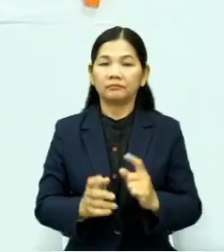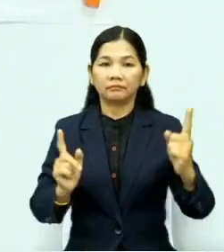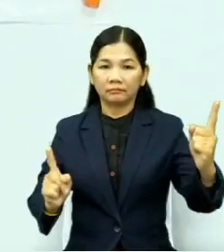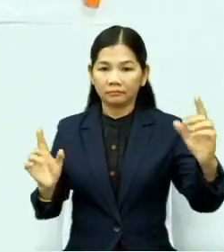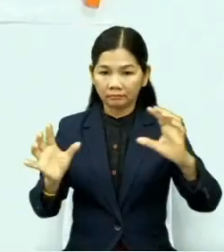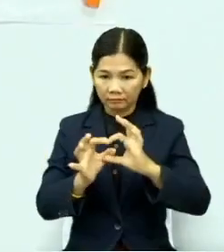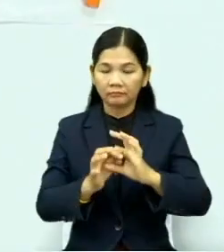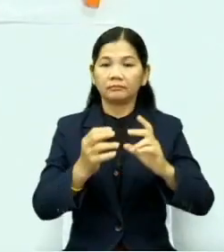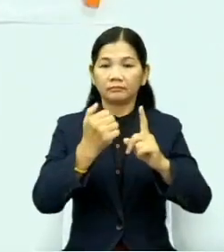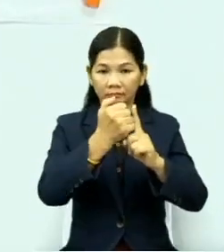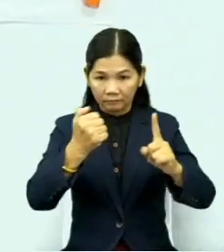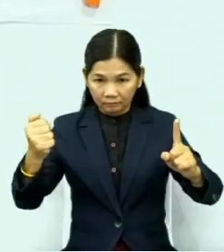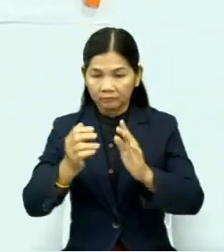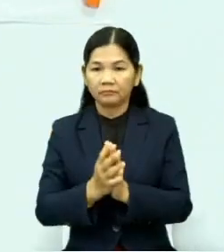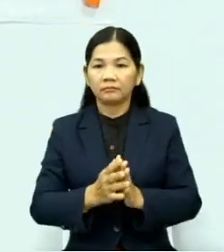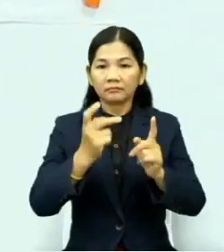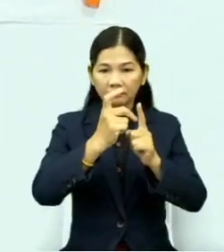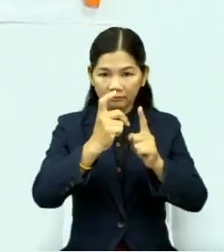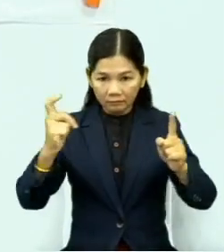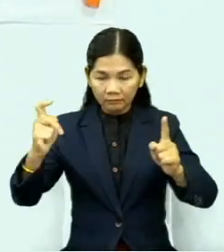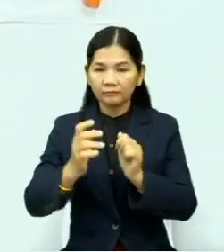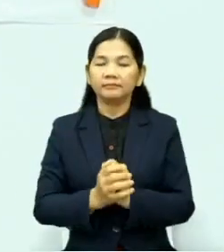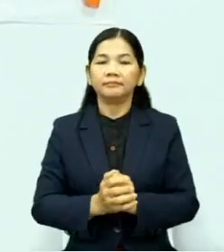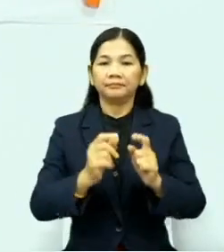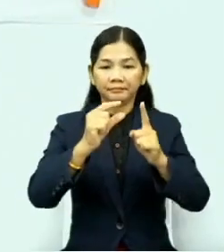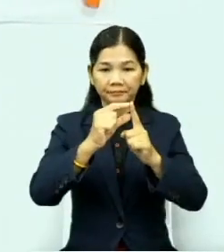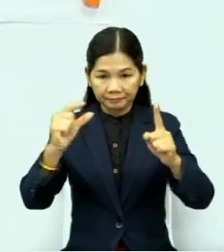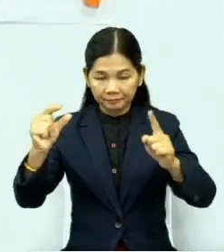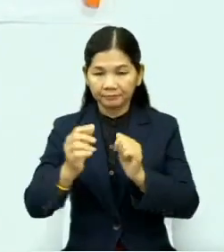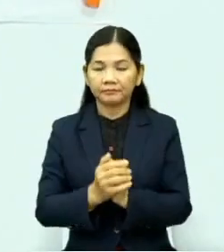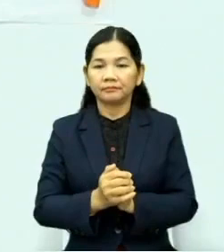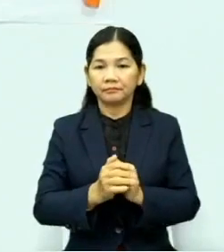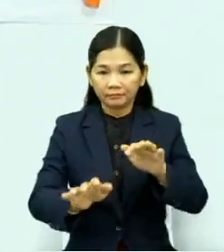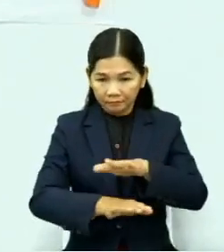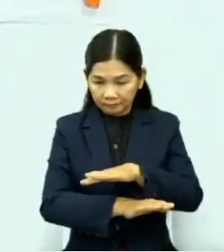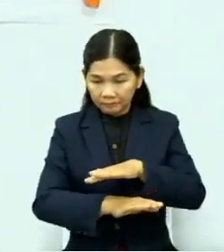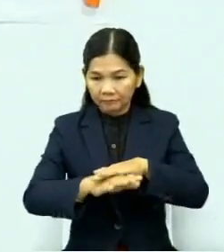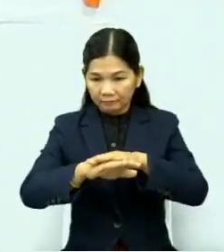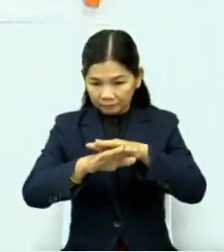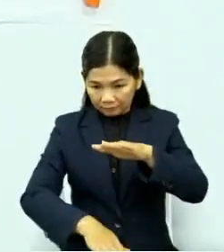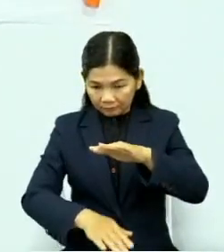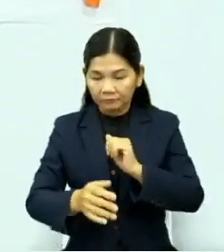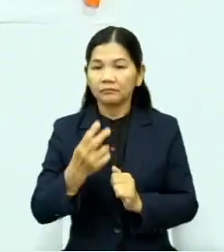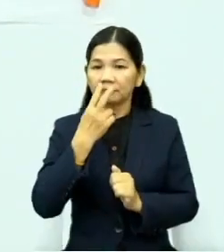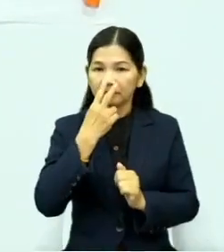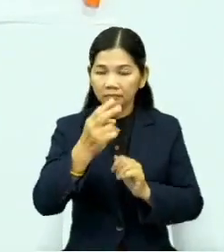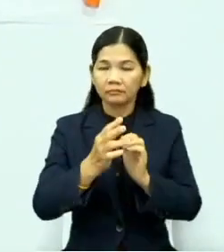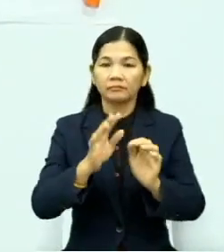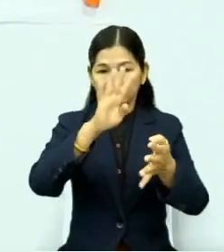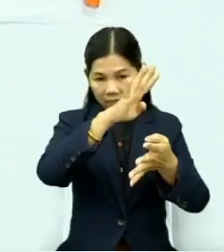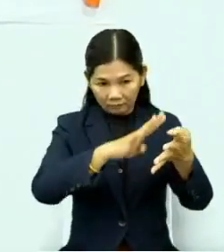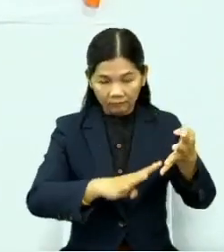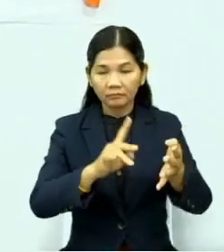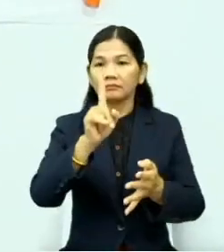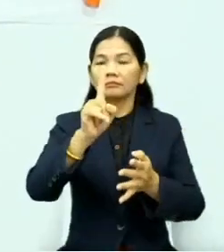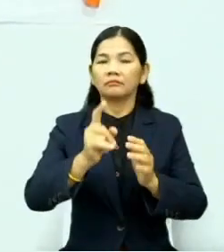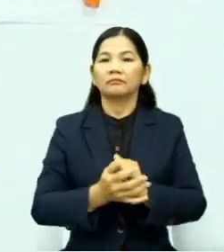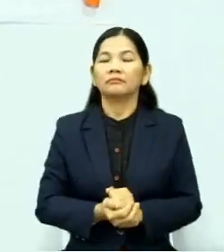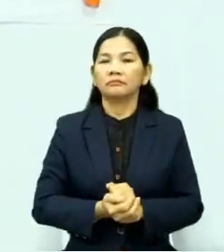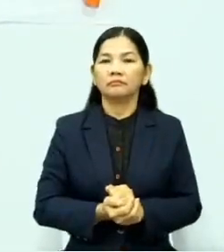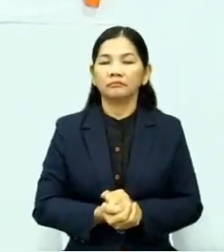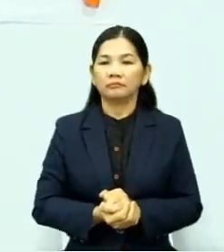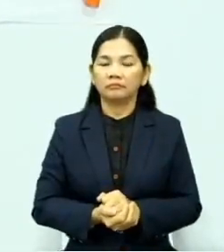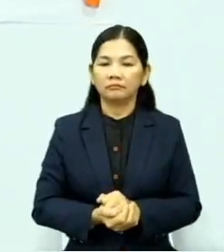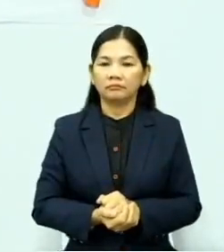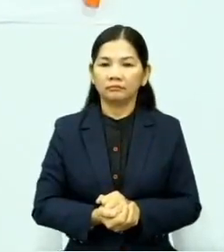bị niệm, con là niệm nâng cái ở giá hàng cào, chà lấy con mưa tràng thì mùi nên nó không bỏ ập thì